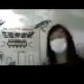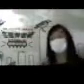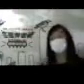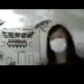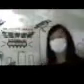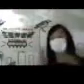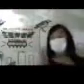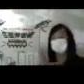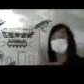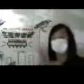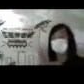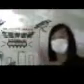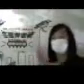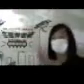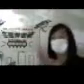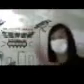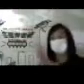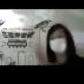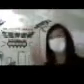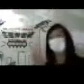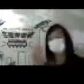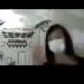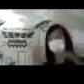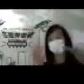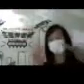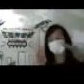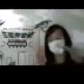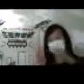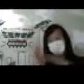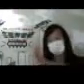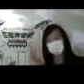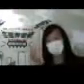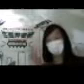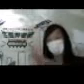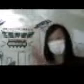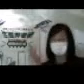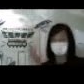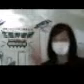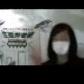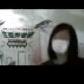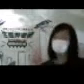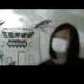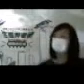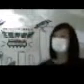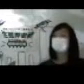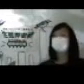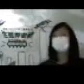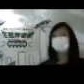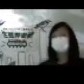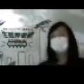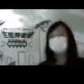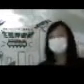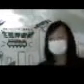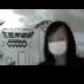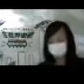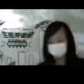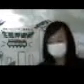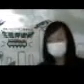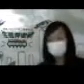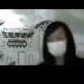就會嗰啲懸浮粒子啊、塵埃啦、啊，就會跟住啲水咧一路 沖走咗。咁所